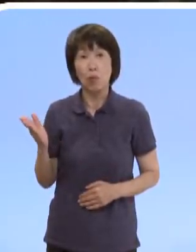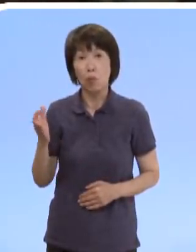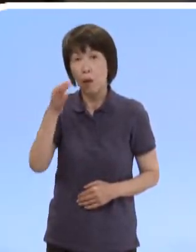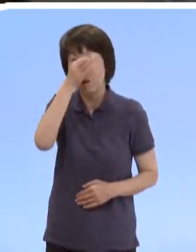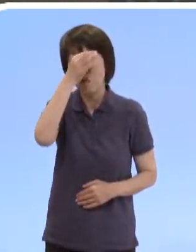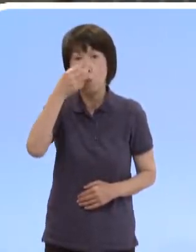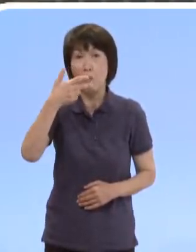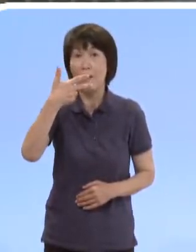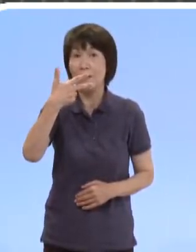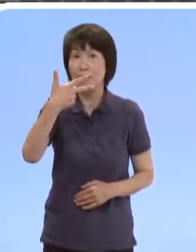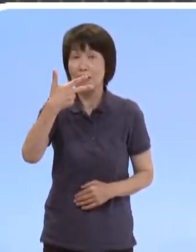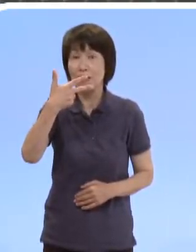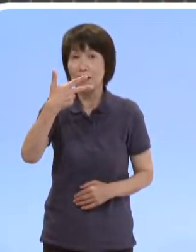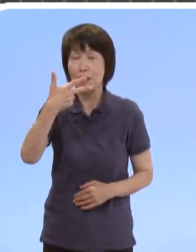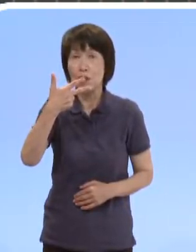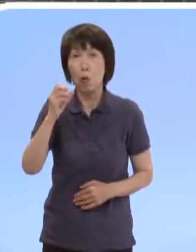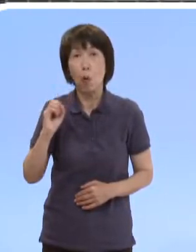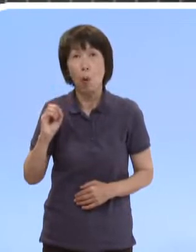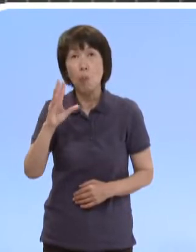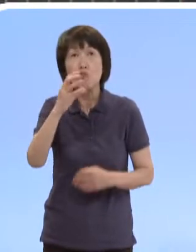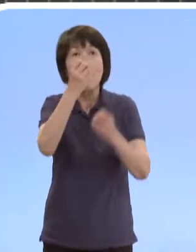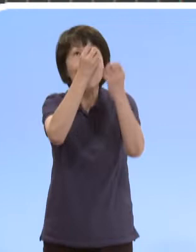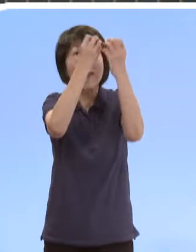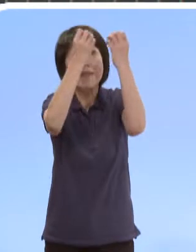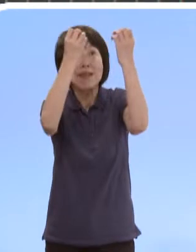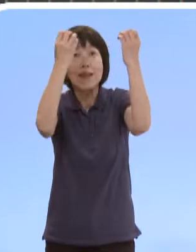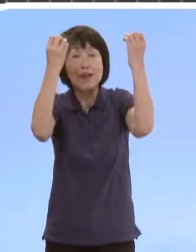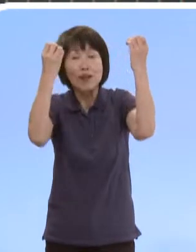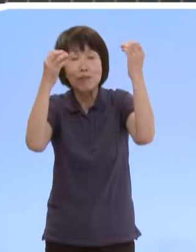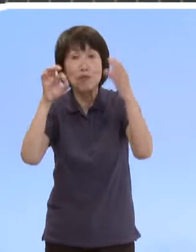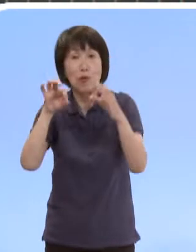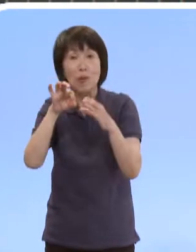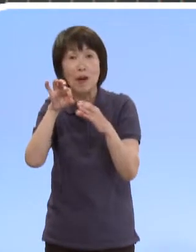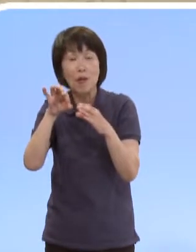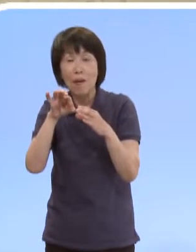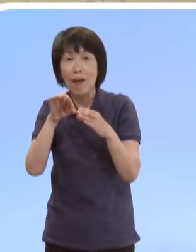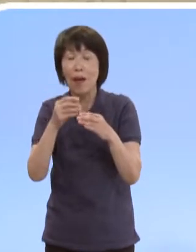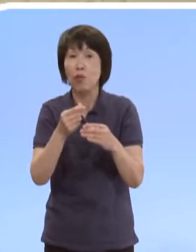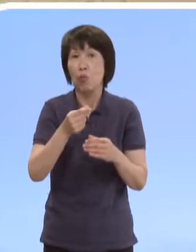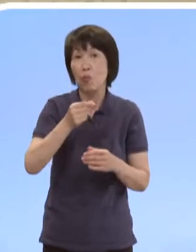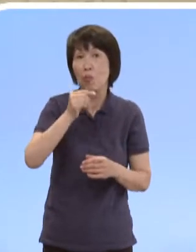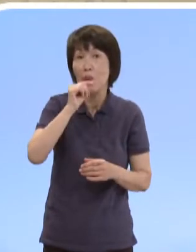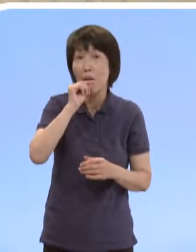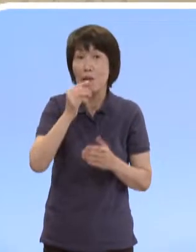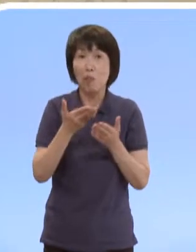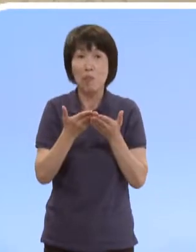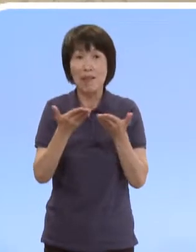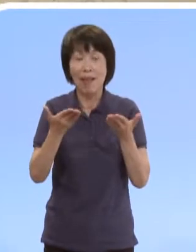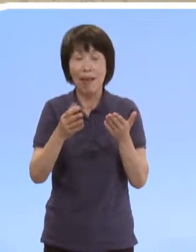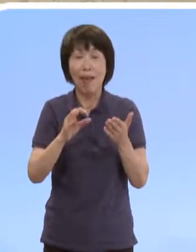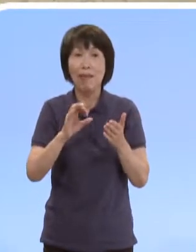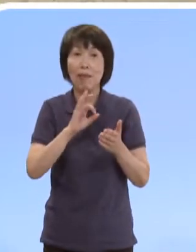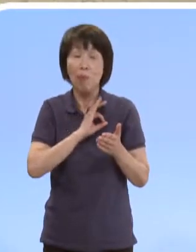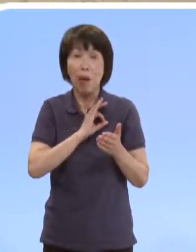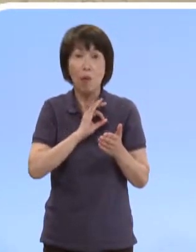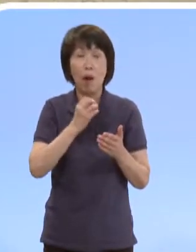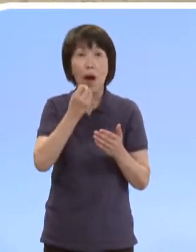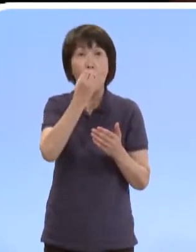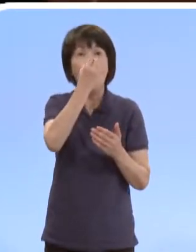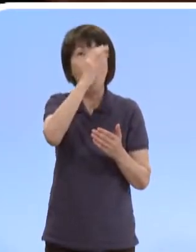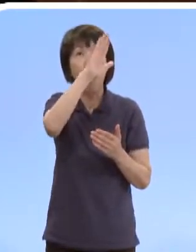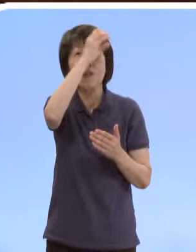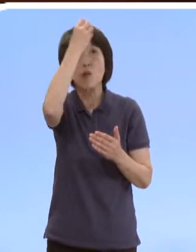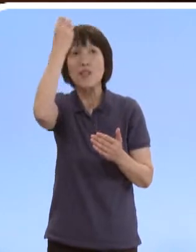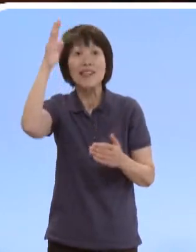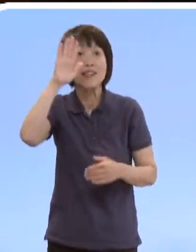やってきたのは神戸市にあるプラネタリウム星空カフェ&バー。どんな星が楽しめるんで